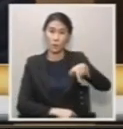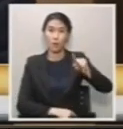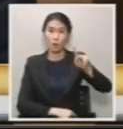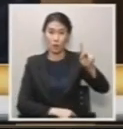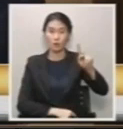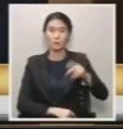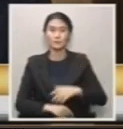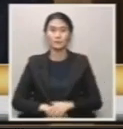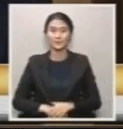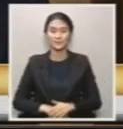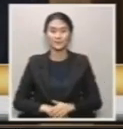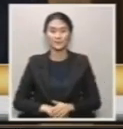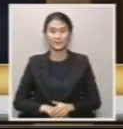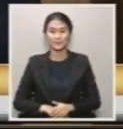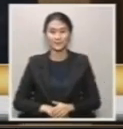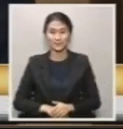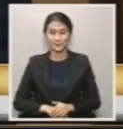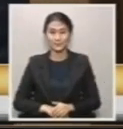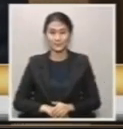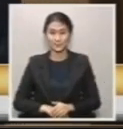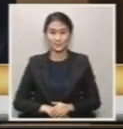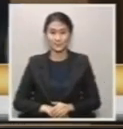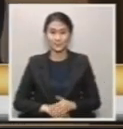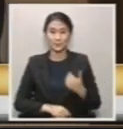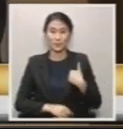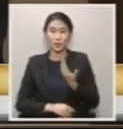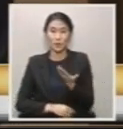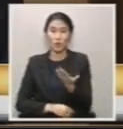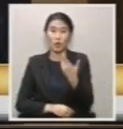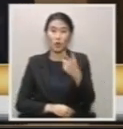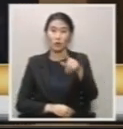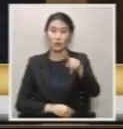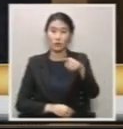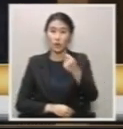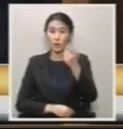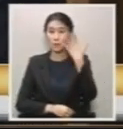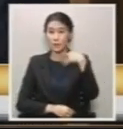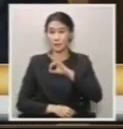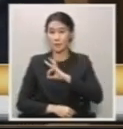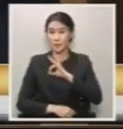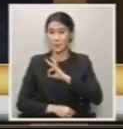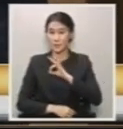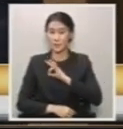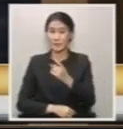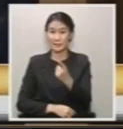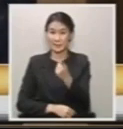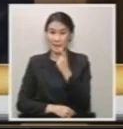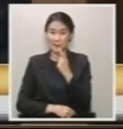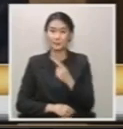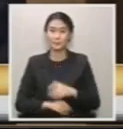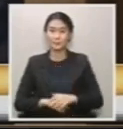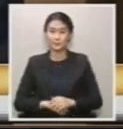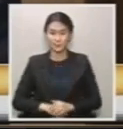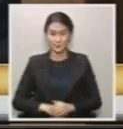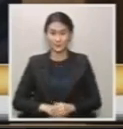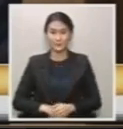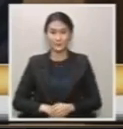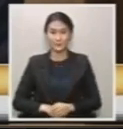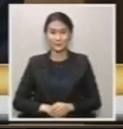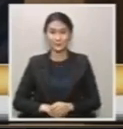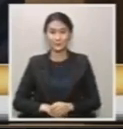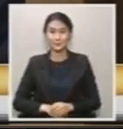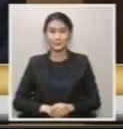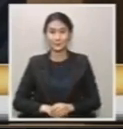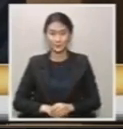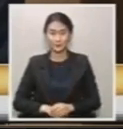ความมั่นคงของมนุษย์ขออนุญาตตอบกระทู้ท่านสมาชิกผู้ทรงเกียรตินะครับท่านจุลพันธ์นนทศรีชัยที่ได้กรุณา